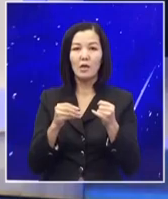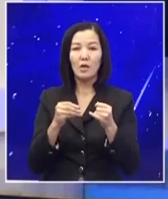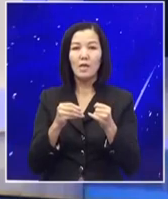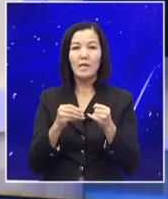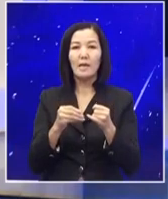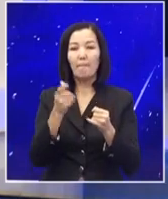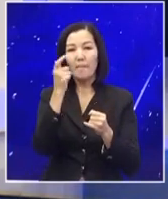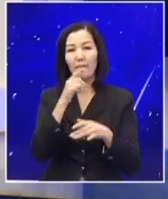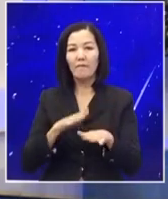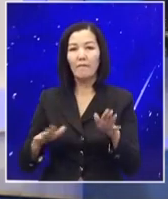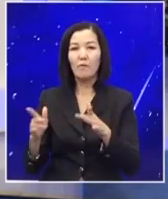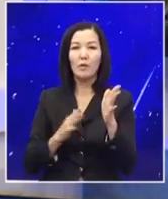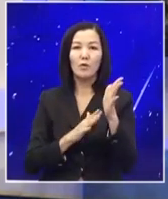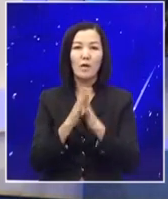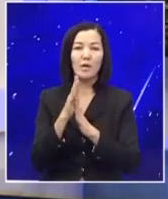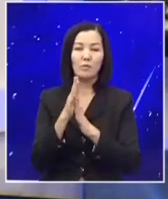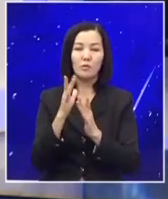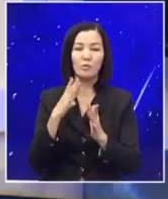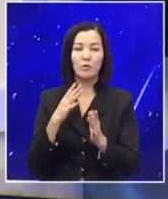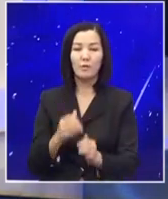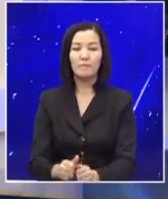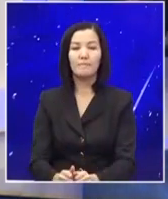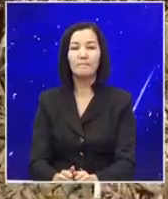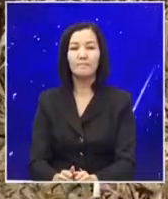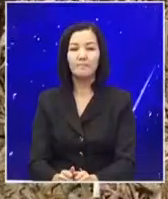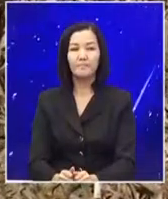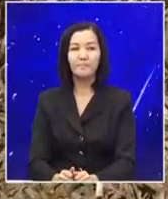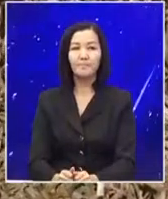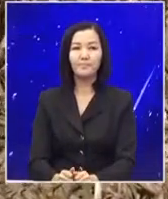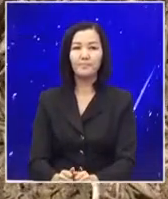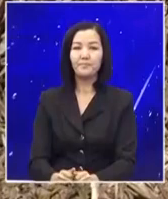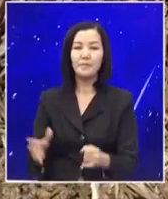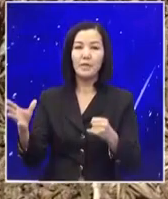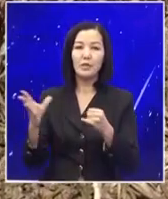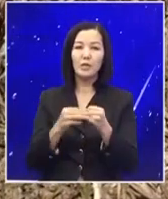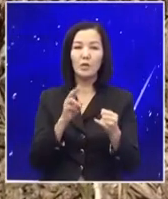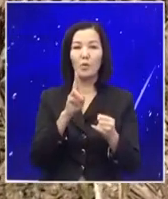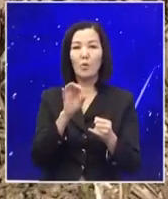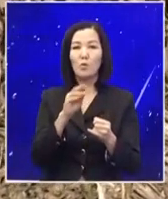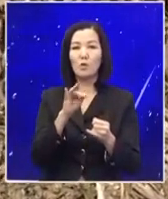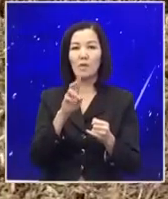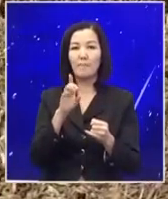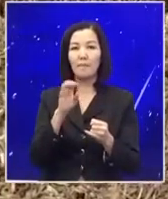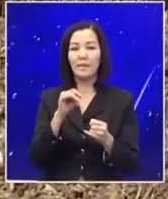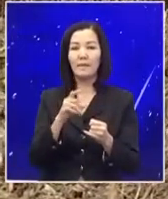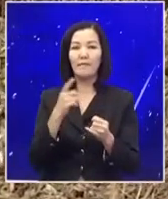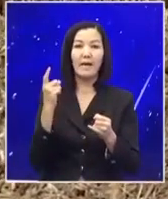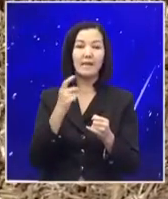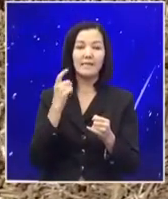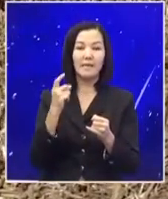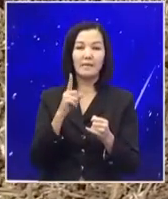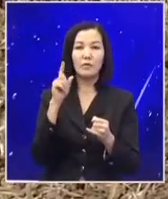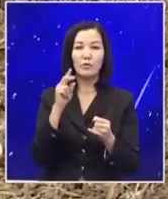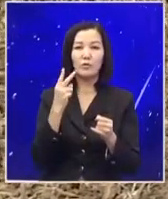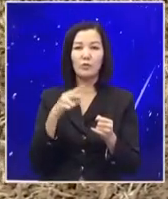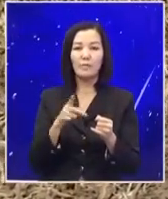бірін Панфилов ауданының шаруалары өсіріп отыр. Мұны алқап Қожамбердиев шаруа қожалығына тиесілі. Меншігіндегі